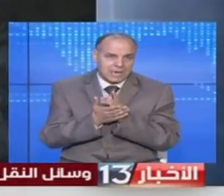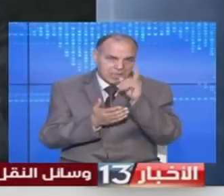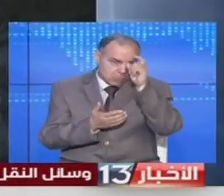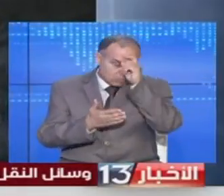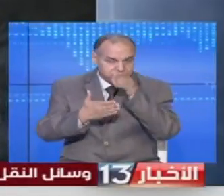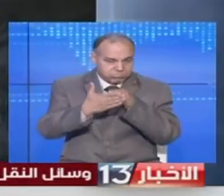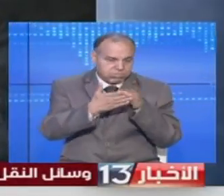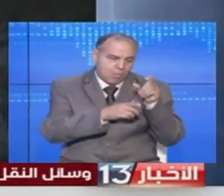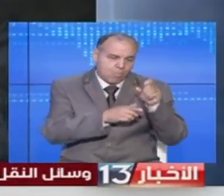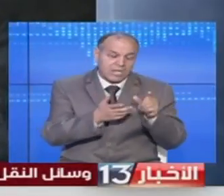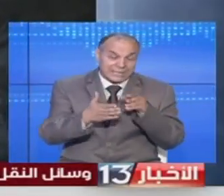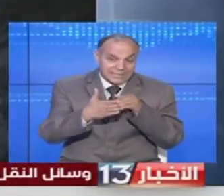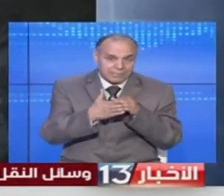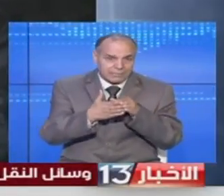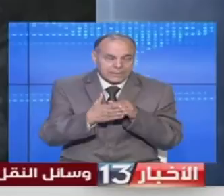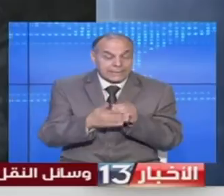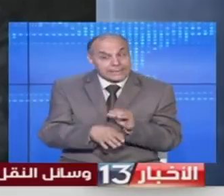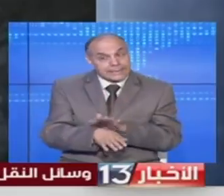مع المواطن